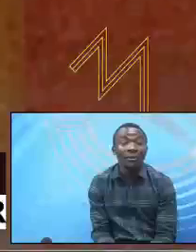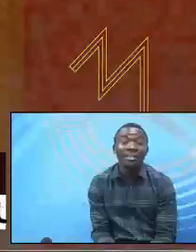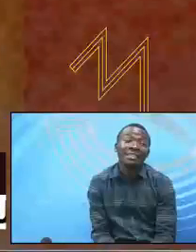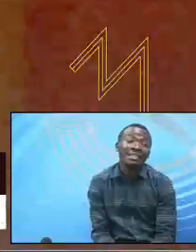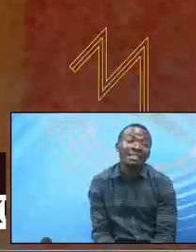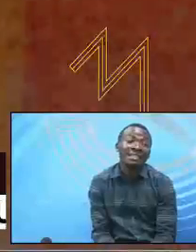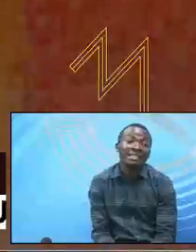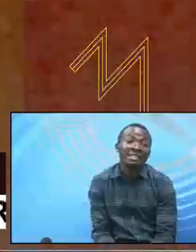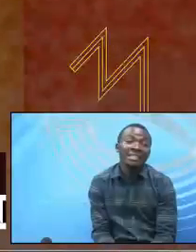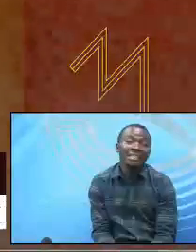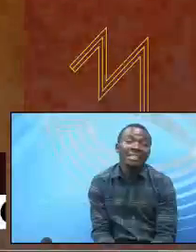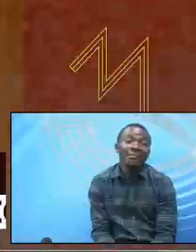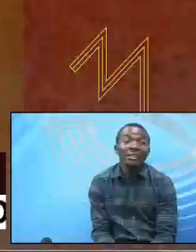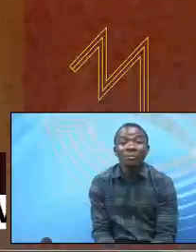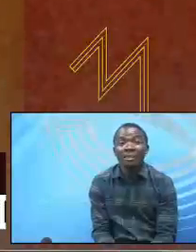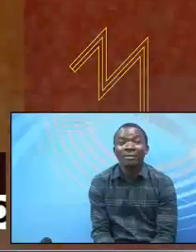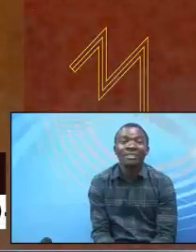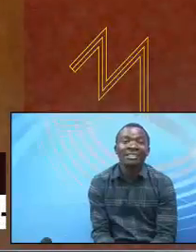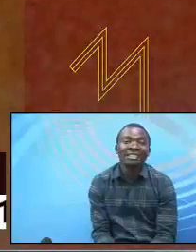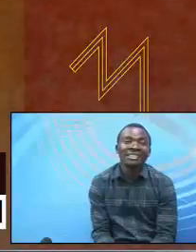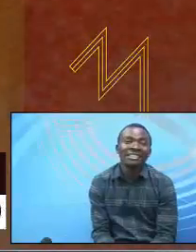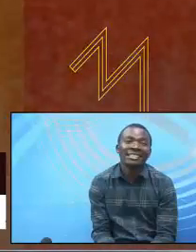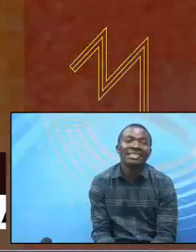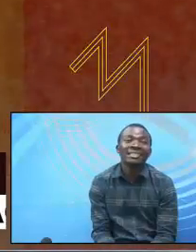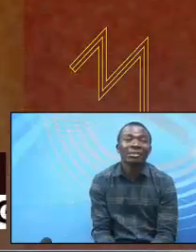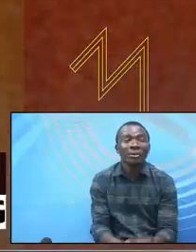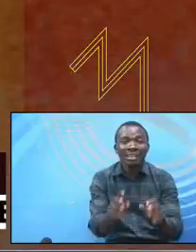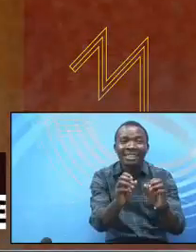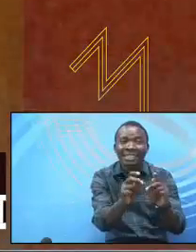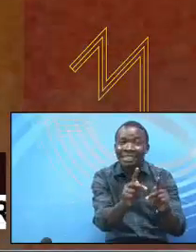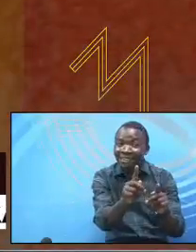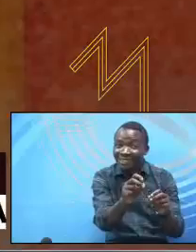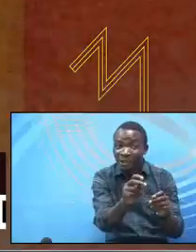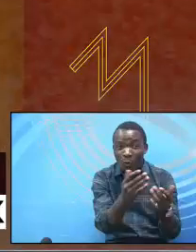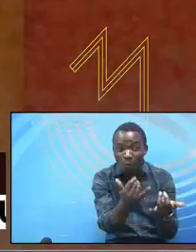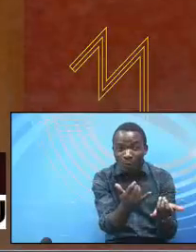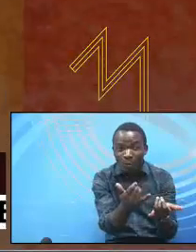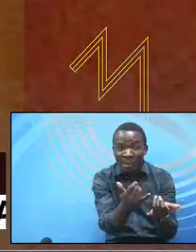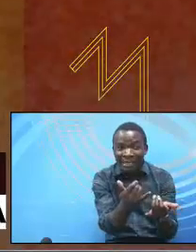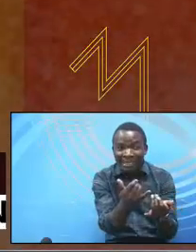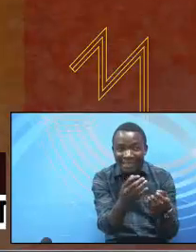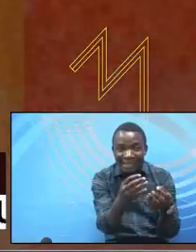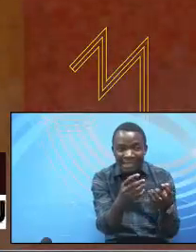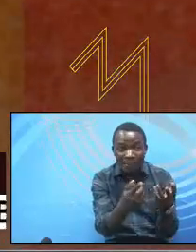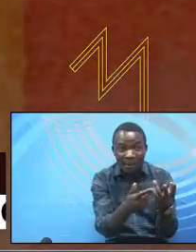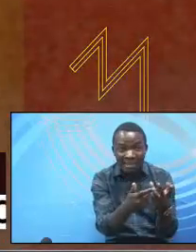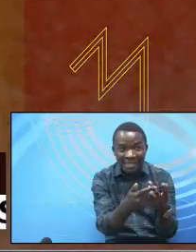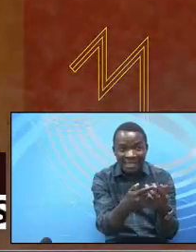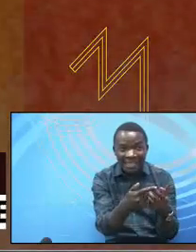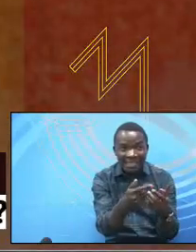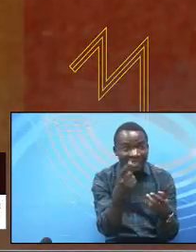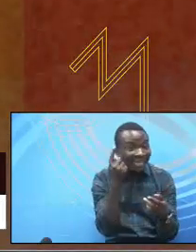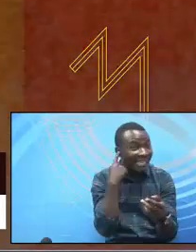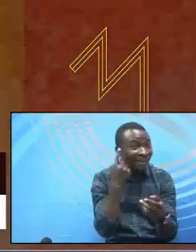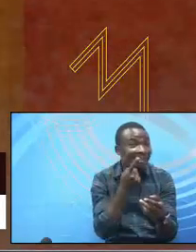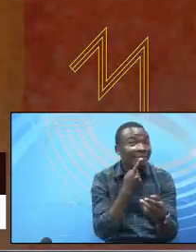ukumva ugatsinda birashoboka rwose aha none ubu ngubu imibare imibare y'abantu bafite